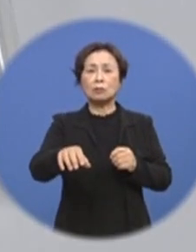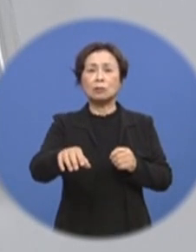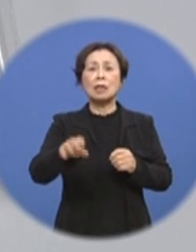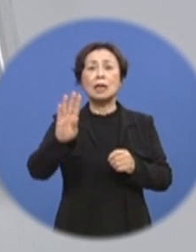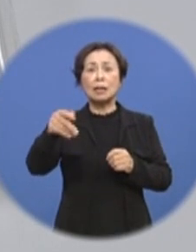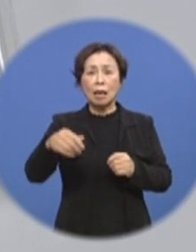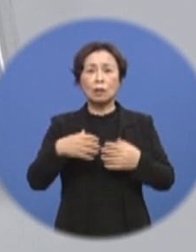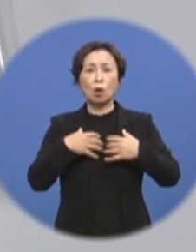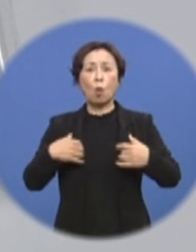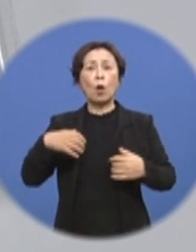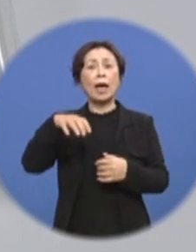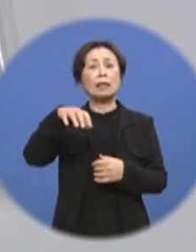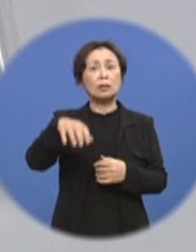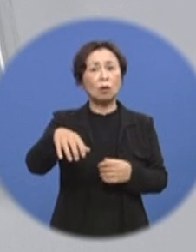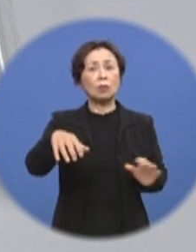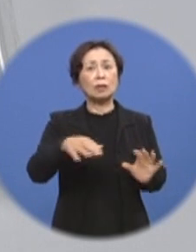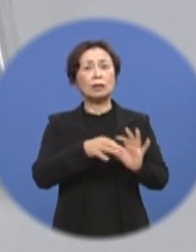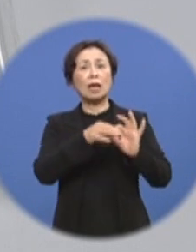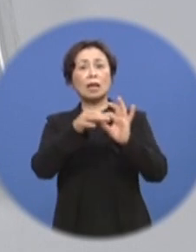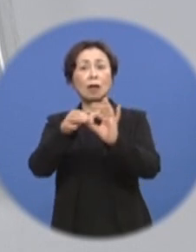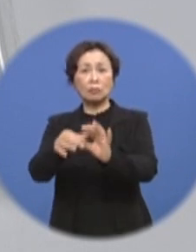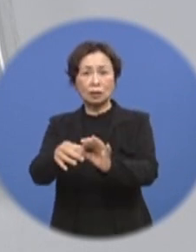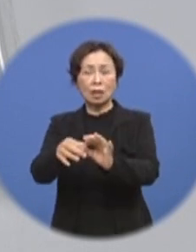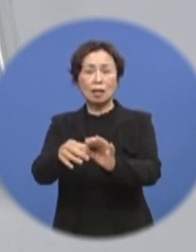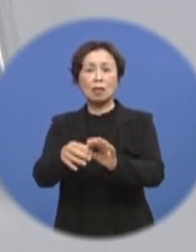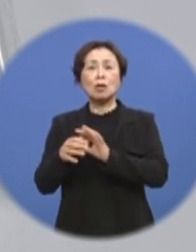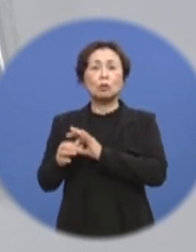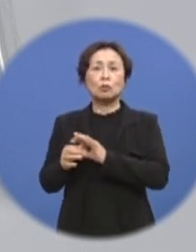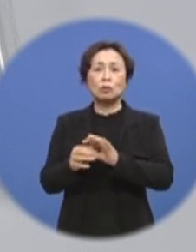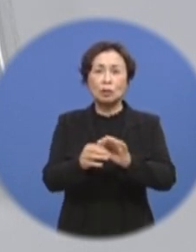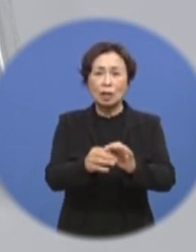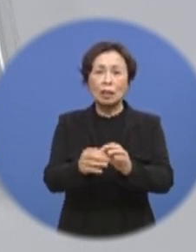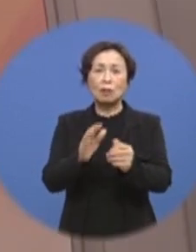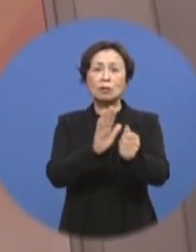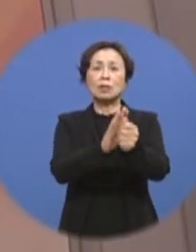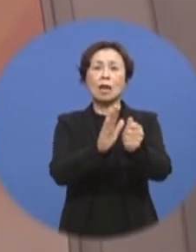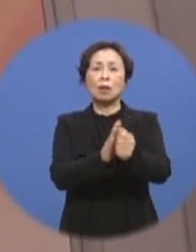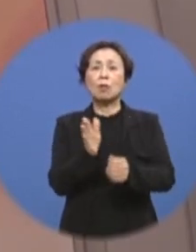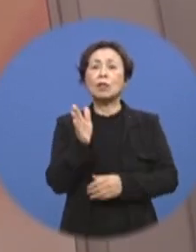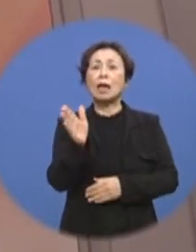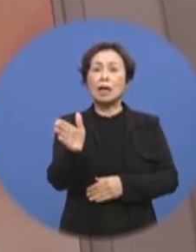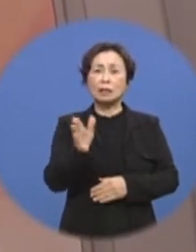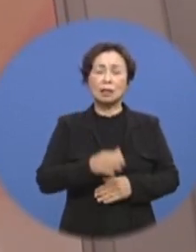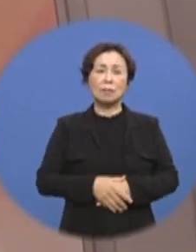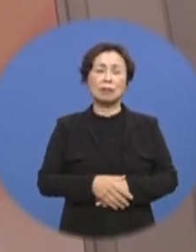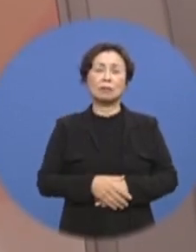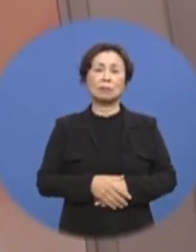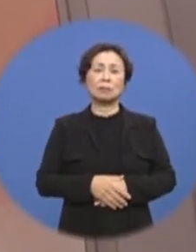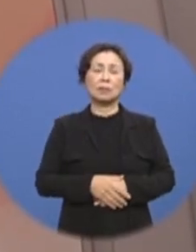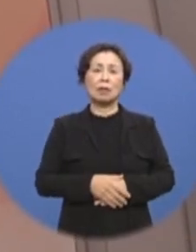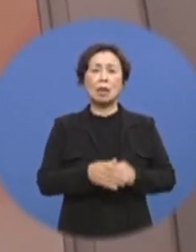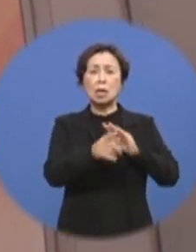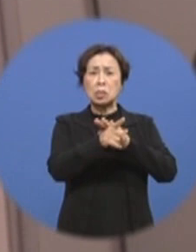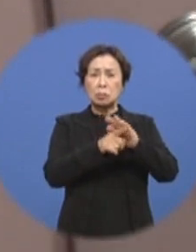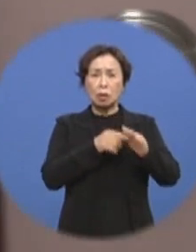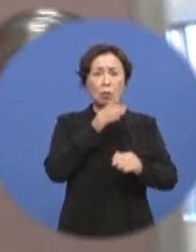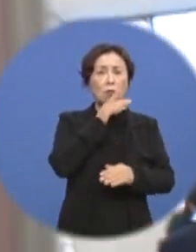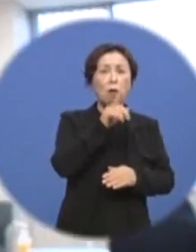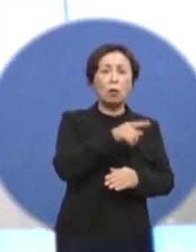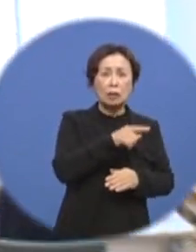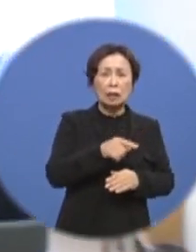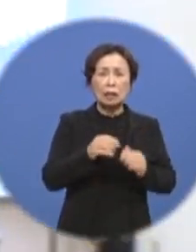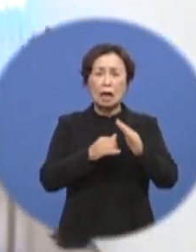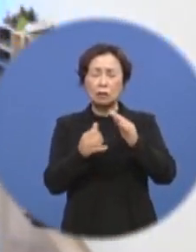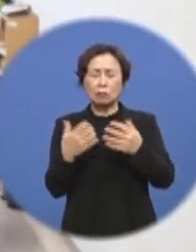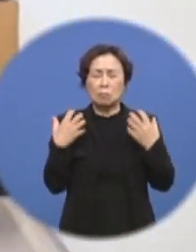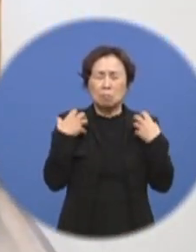保険証に引き継がせていただき継続支援をお願いしています引きこもるご本人やご家族の日で抱え込ま